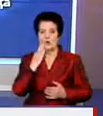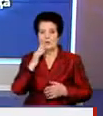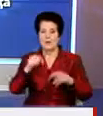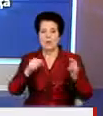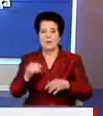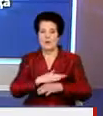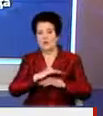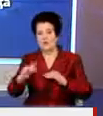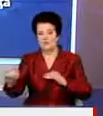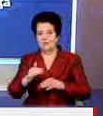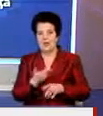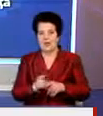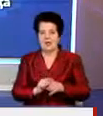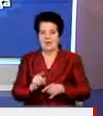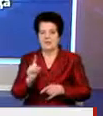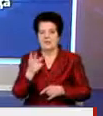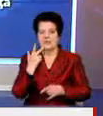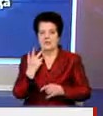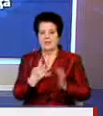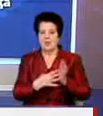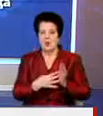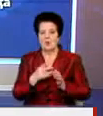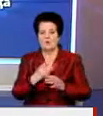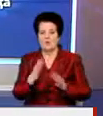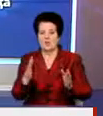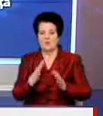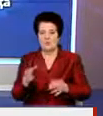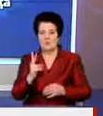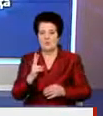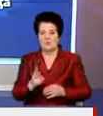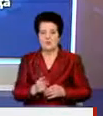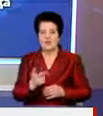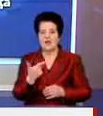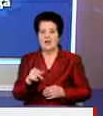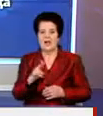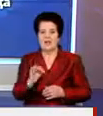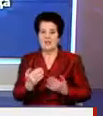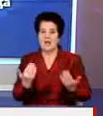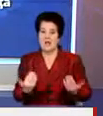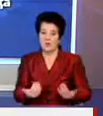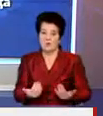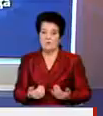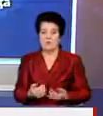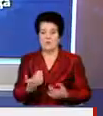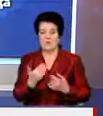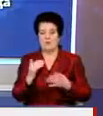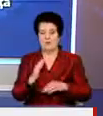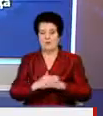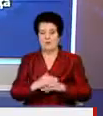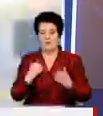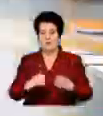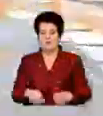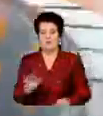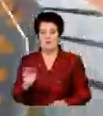extinse, valorile termice vor varia doar între 9 și cel mult 20 de grade Celsius. Deocamdată atât, o seară liniștită.